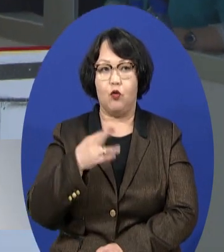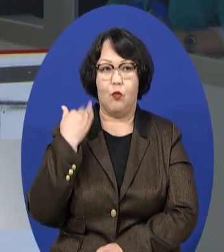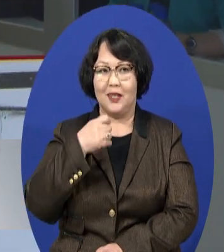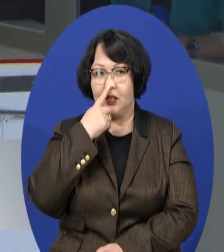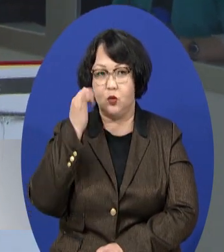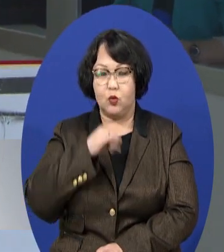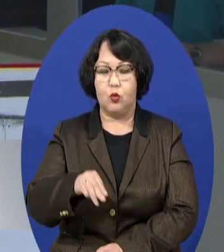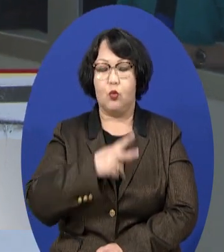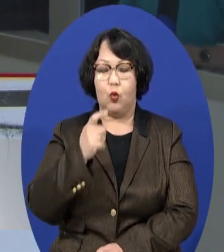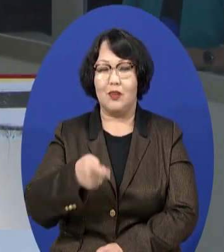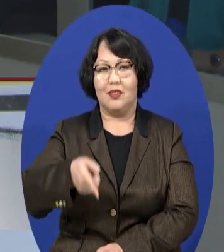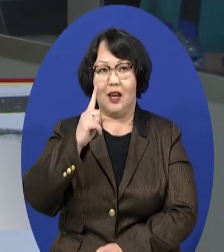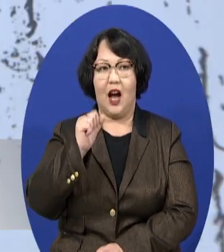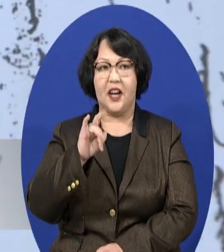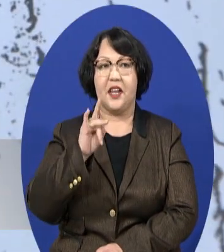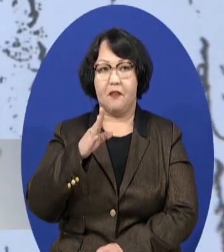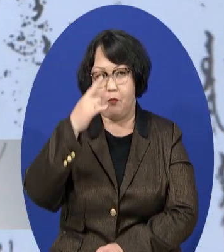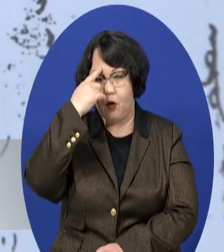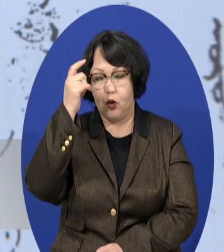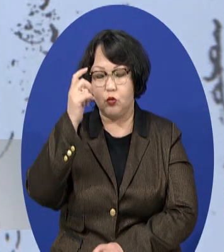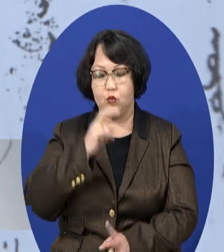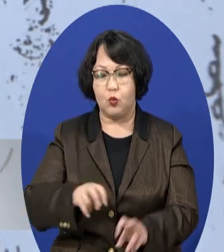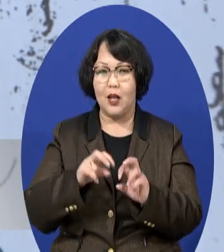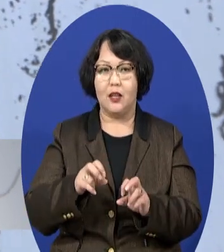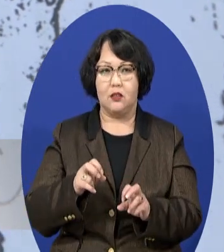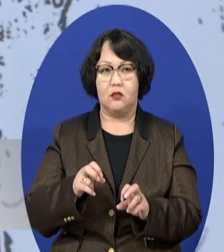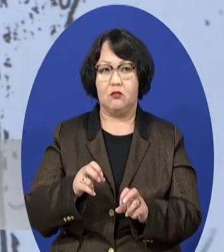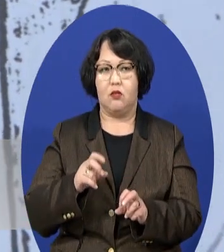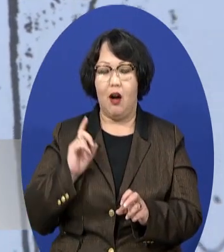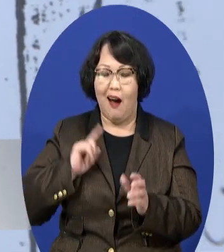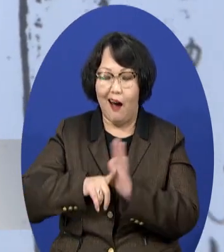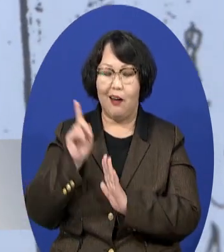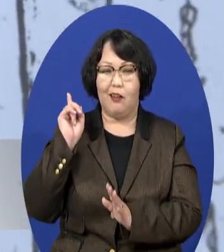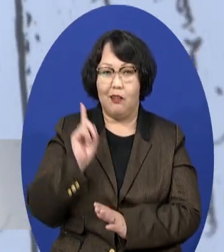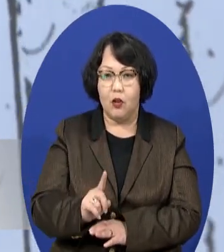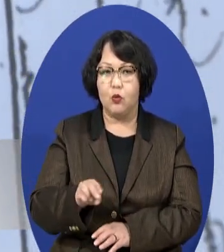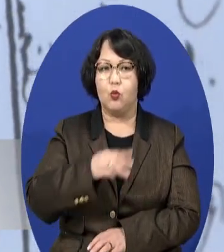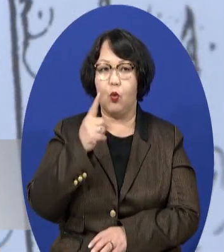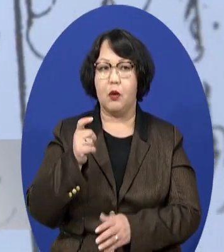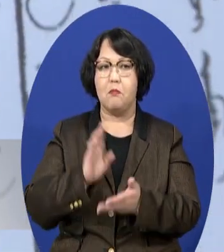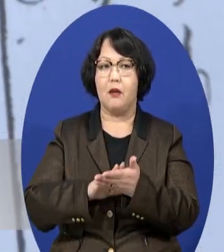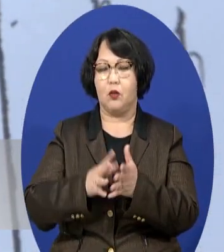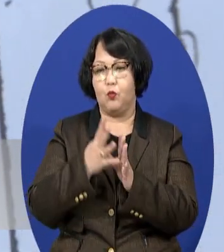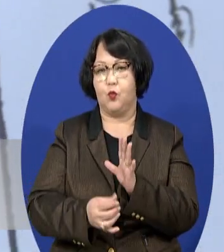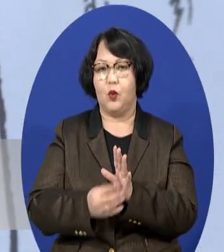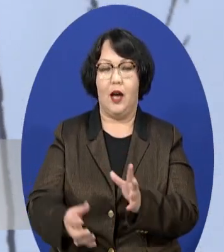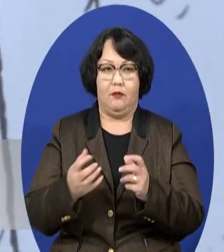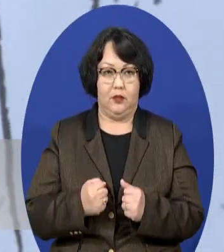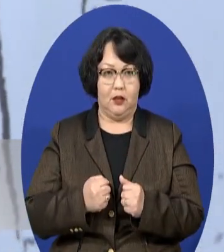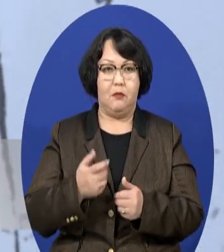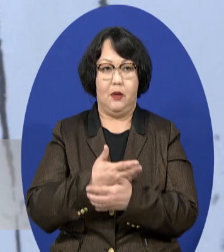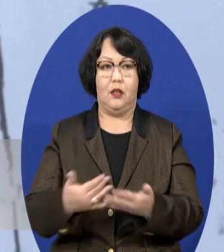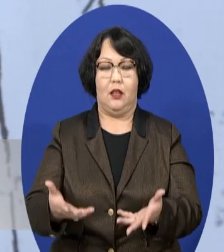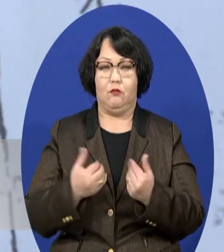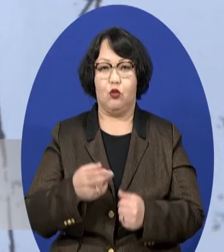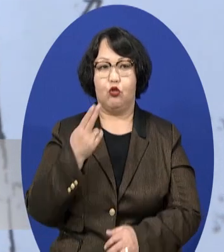Улсын Түүхийн 1-р архивт Монгол судлаачийн хувьд анх орохдоо энэ түүхийн баримтыг хуулбарлаж авч байжээ. Хуулбарлаж авсан материалаа